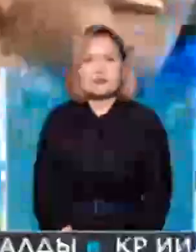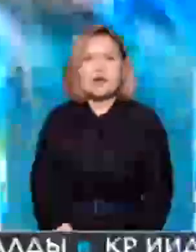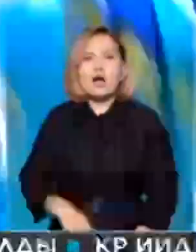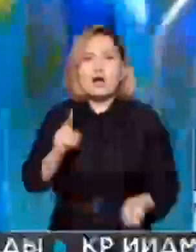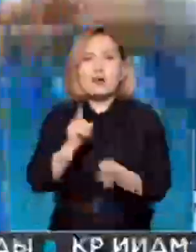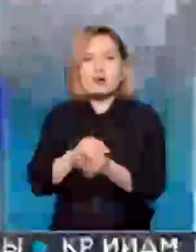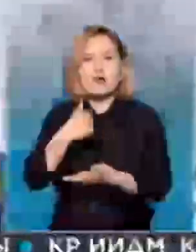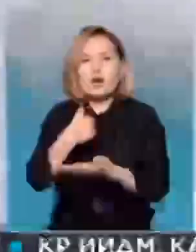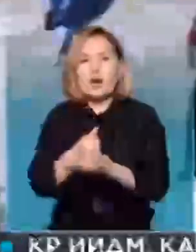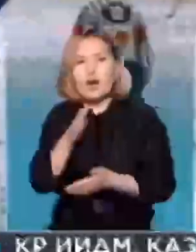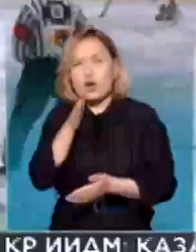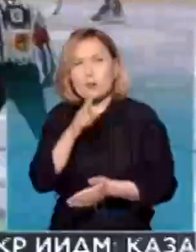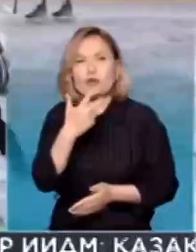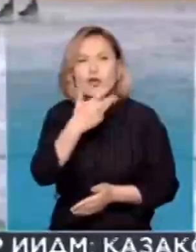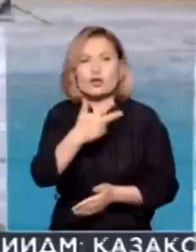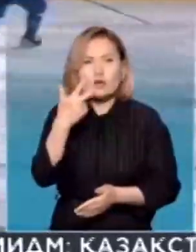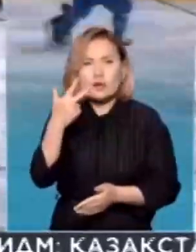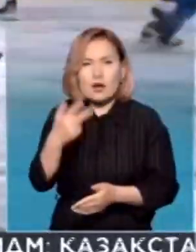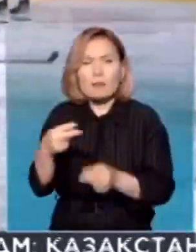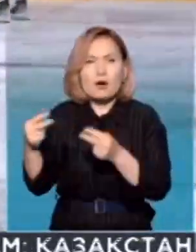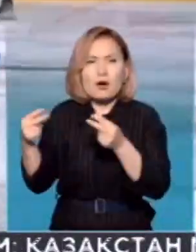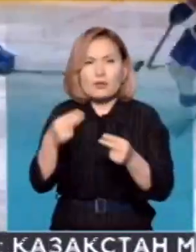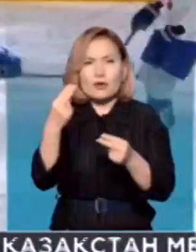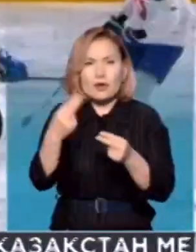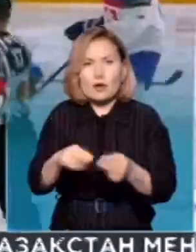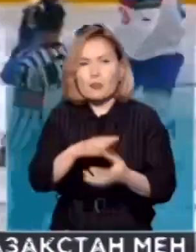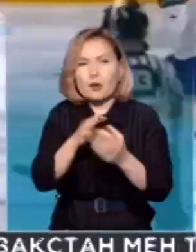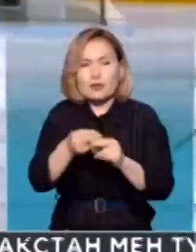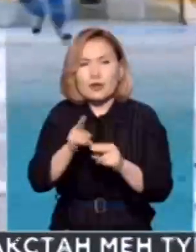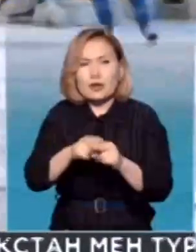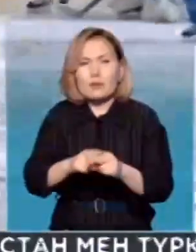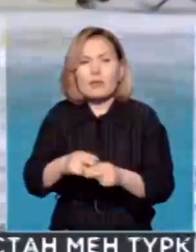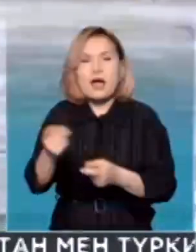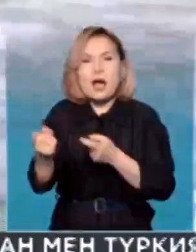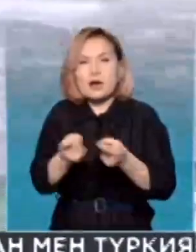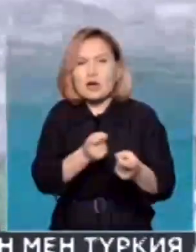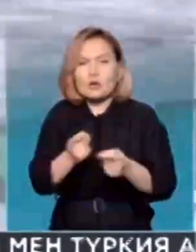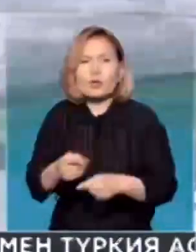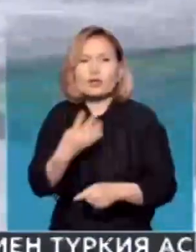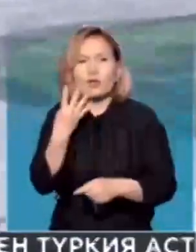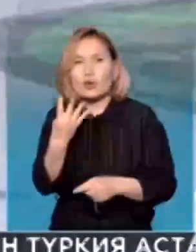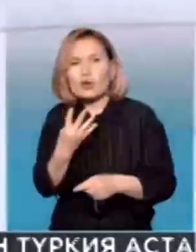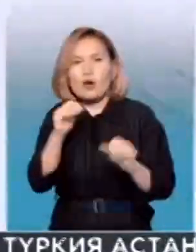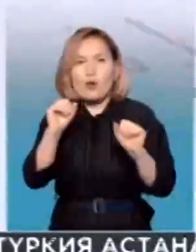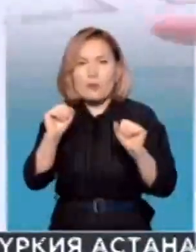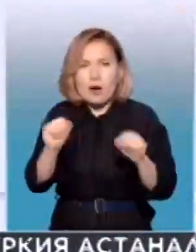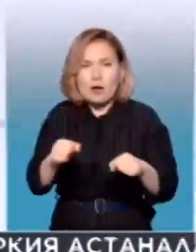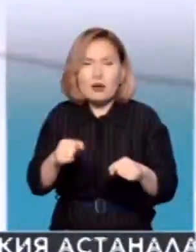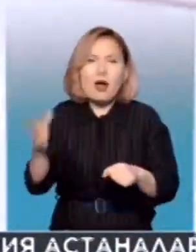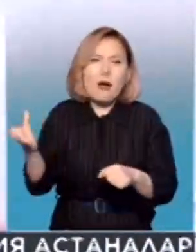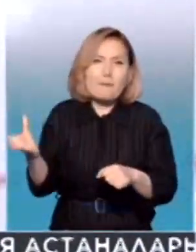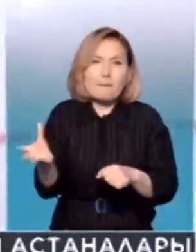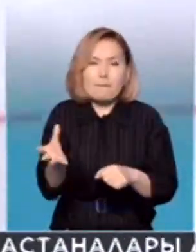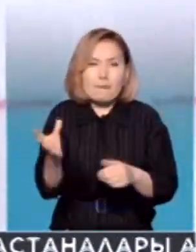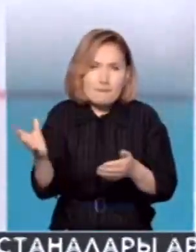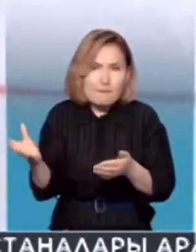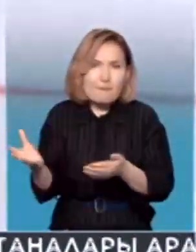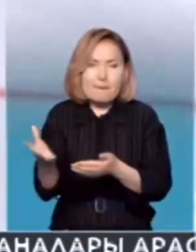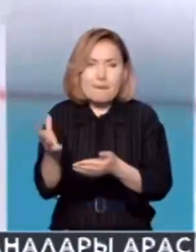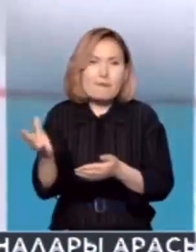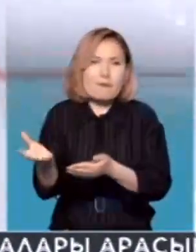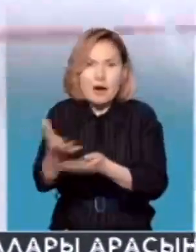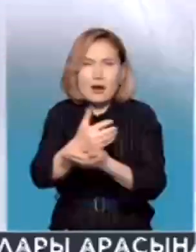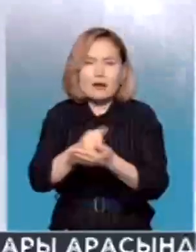Кездесудің негізгі уақыты 3-3 есебімен тең аяқталды. Дегенмен бұл кезеңде хоккейшілеріміз 4 мүмкіндіктің барлығын сәтті